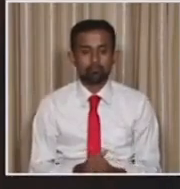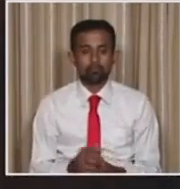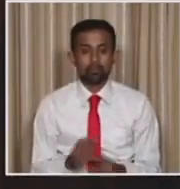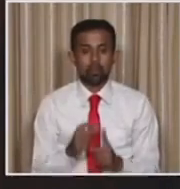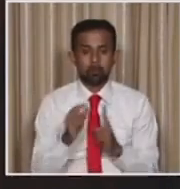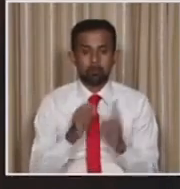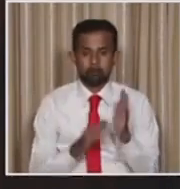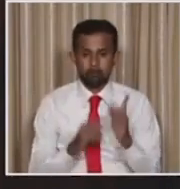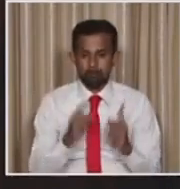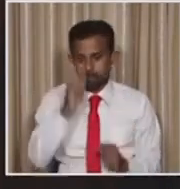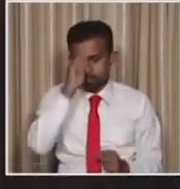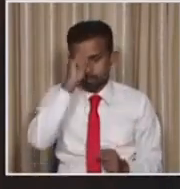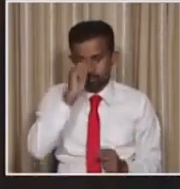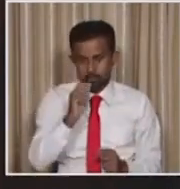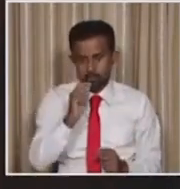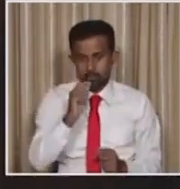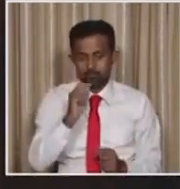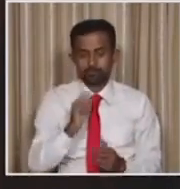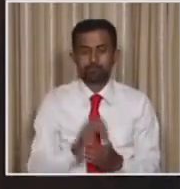මුලාසනාරූඪ ගරු මන්ත්‍රීතුමනි,